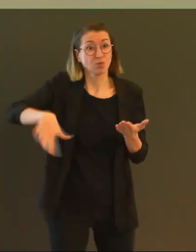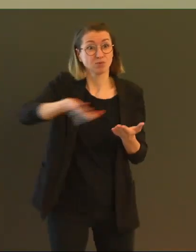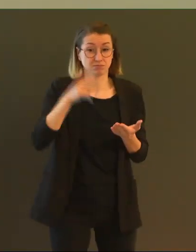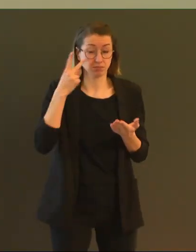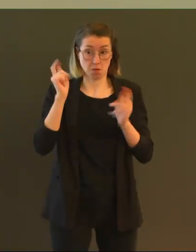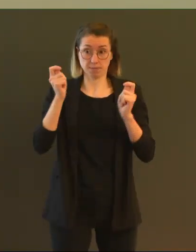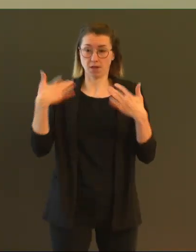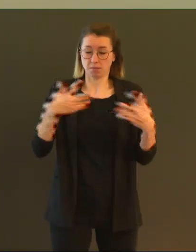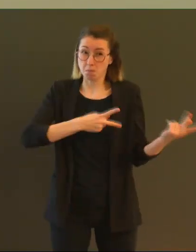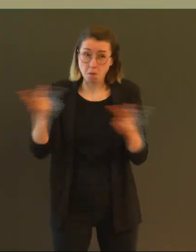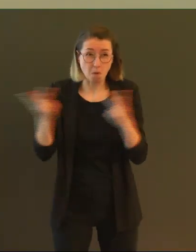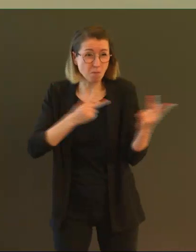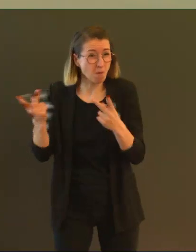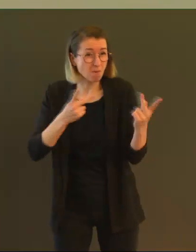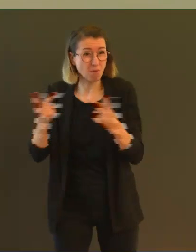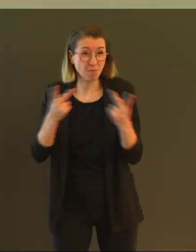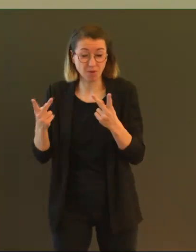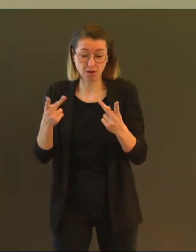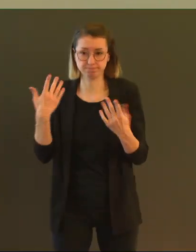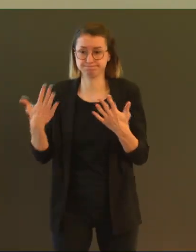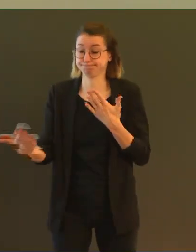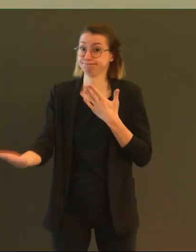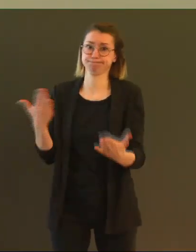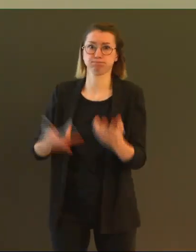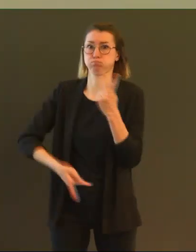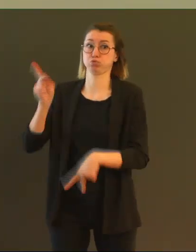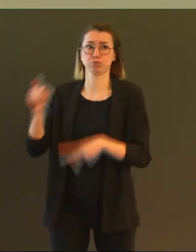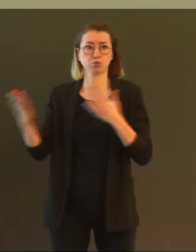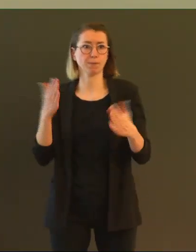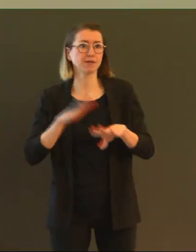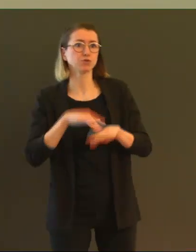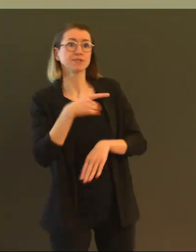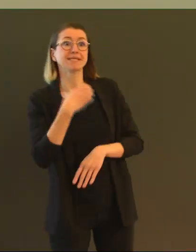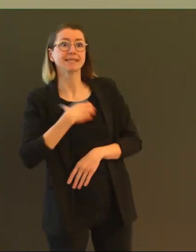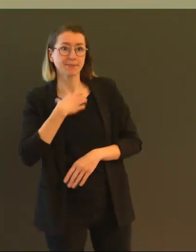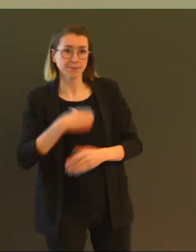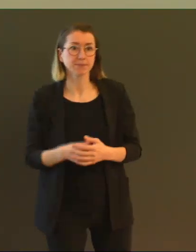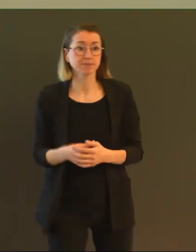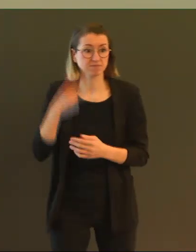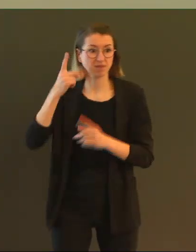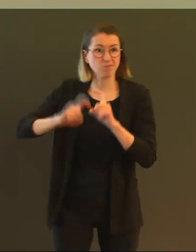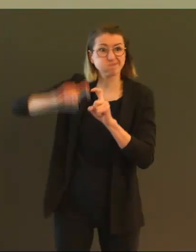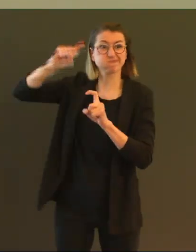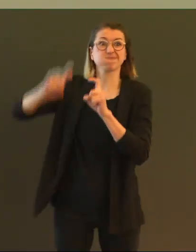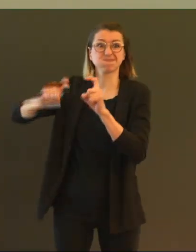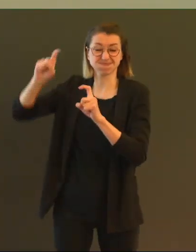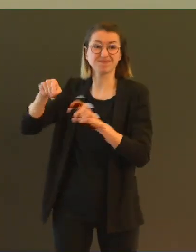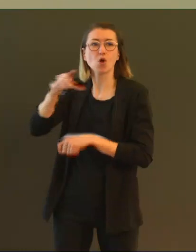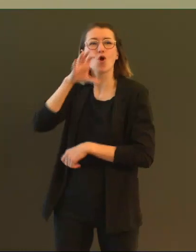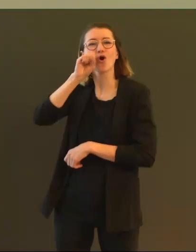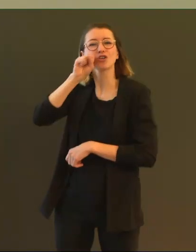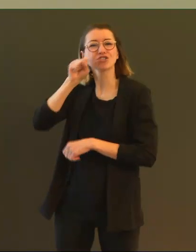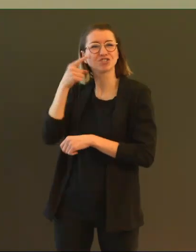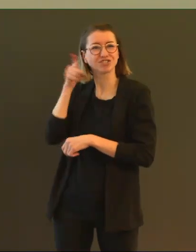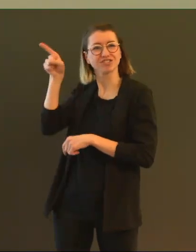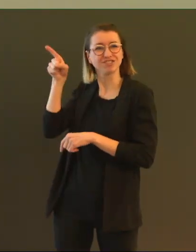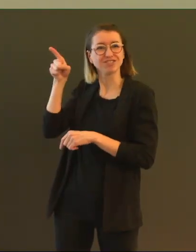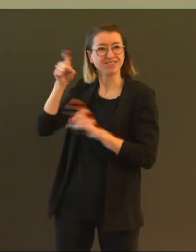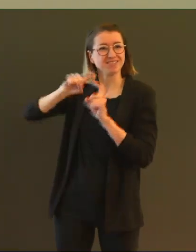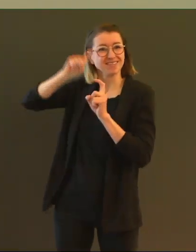Cette surmortalité que vous voyez, qui est le pic orange, correspond, comme on l'a déjà dit, parfaitement bien au pic